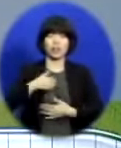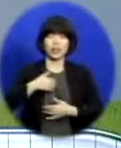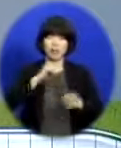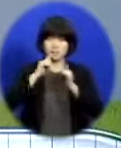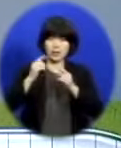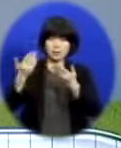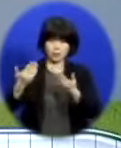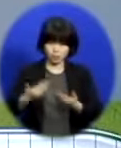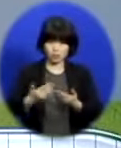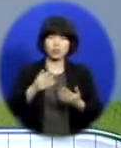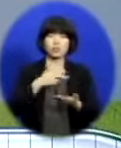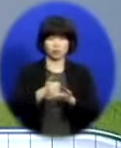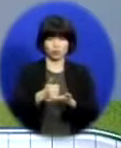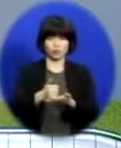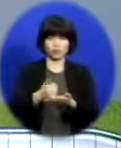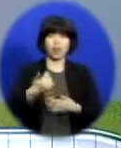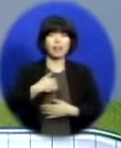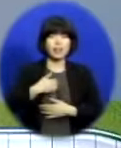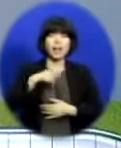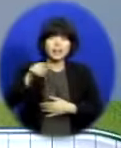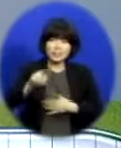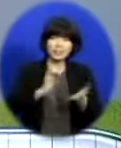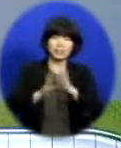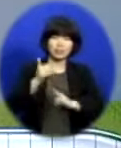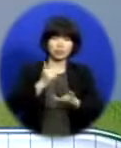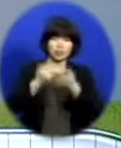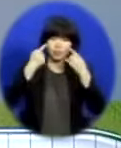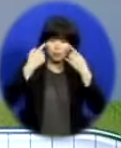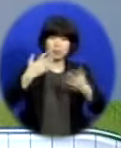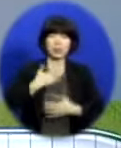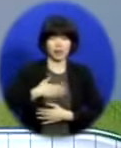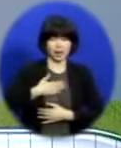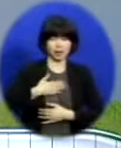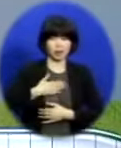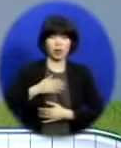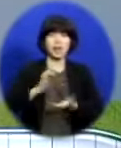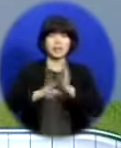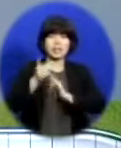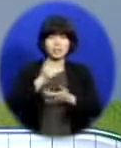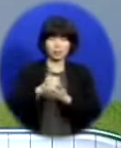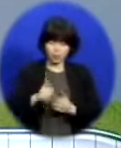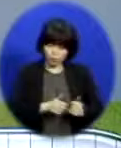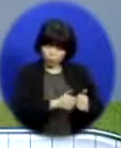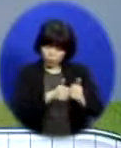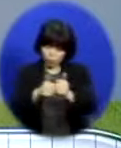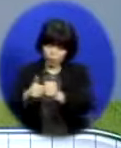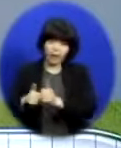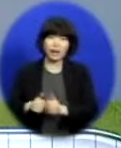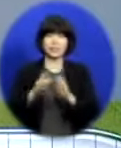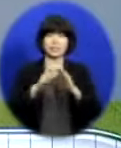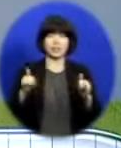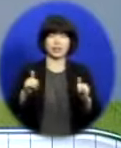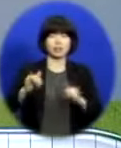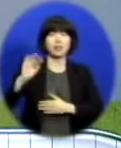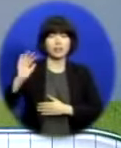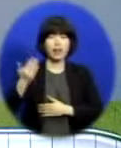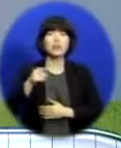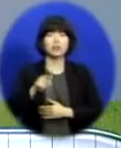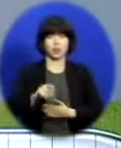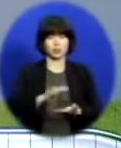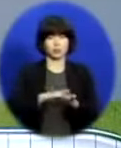말씀하시는 주님이시고 내가 그 예수님을 분명하게 알고 예수님과 동행하는 사람이 되는것